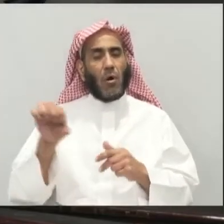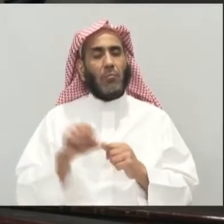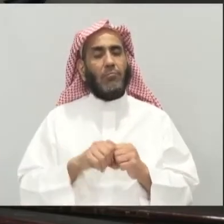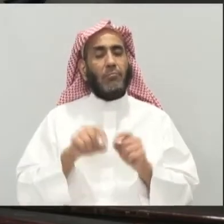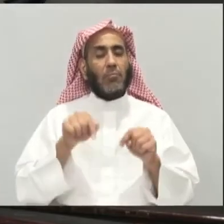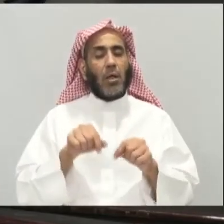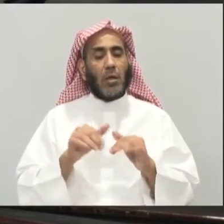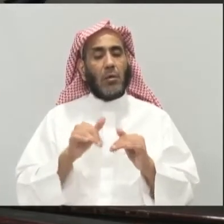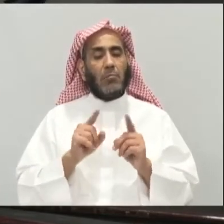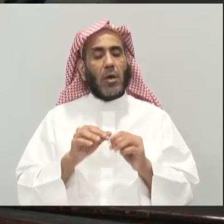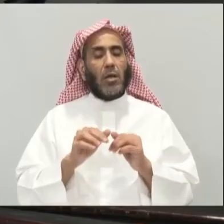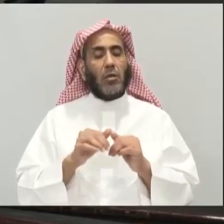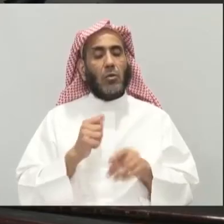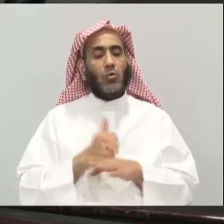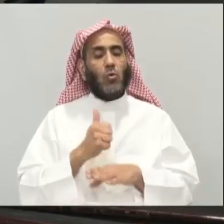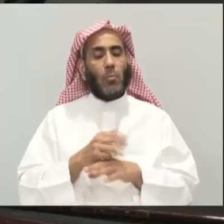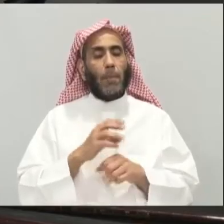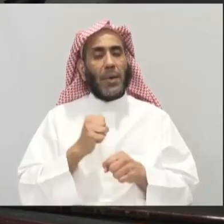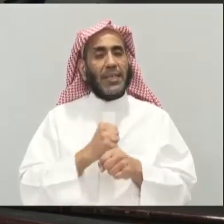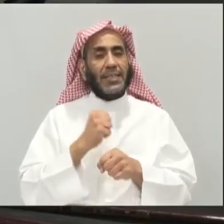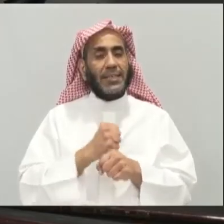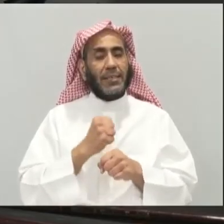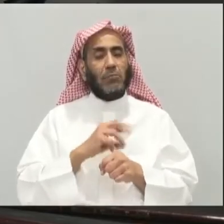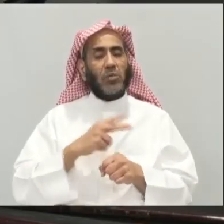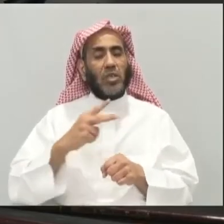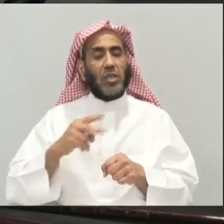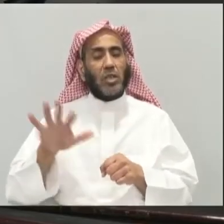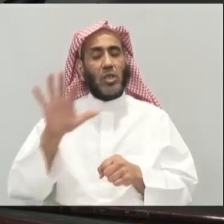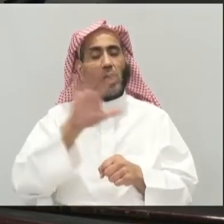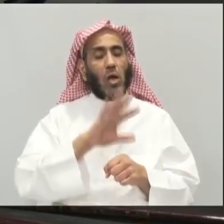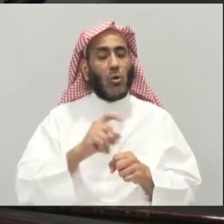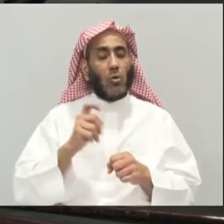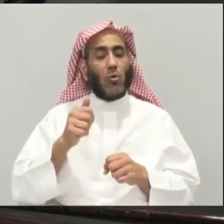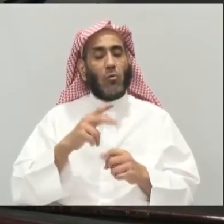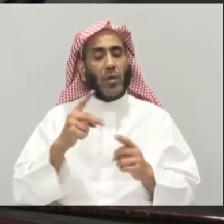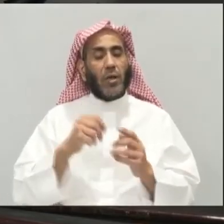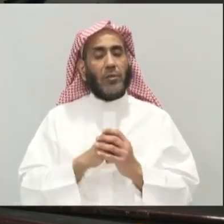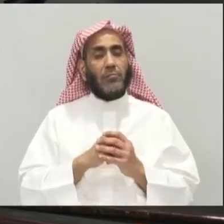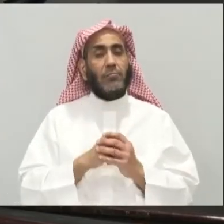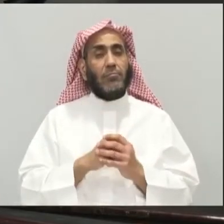بهذه الطريقه بهذا الاسلوب ممكن نستخدم عده اشكال وعده حروفيات